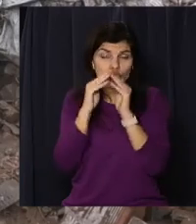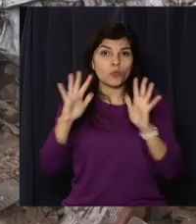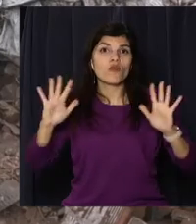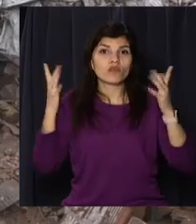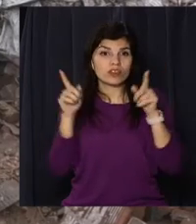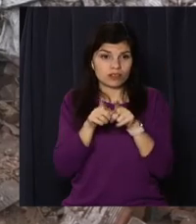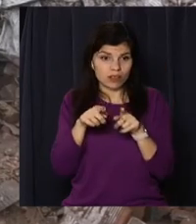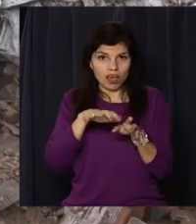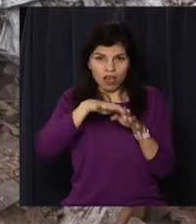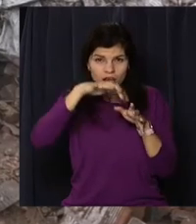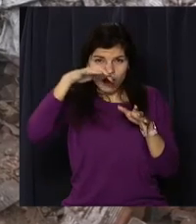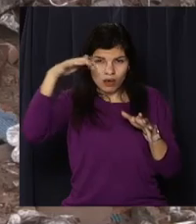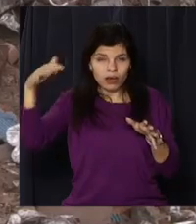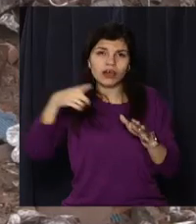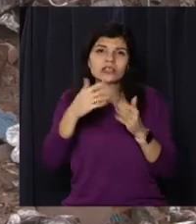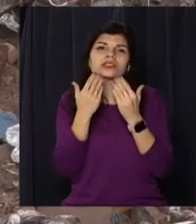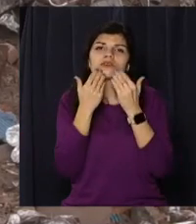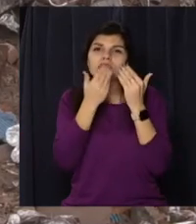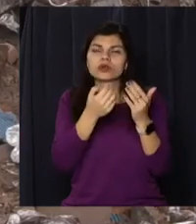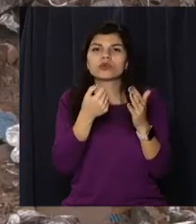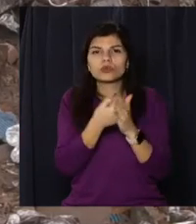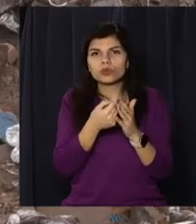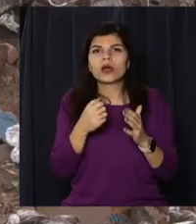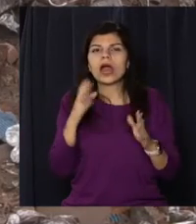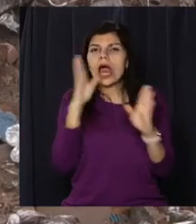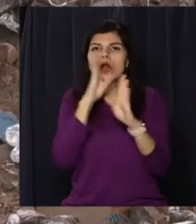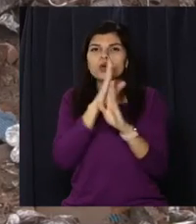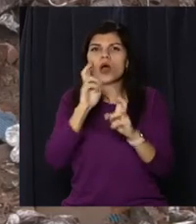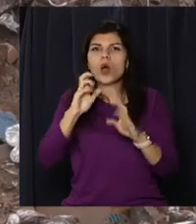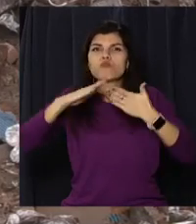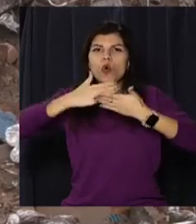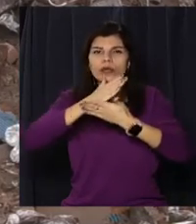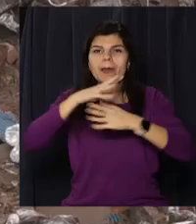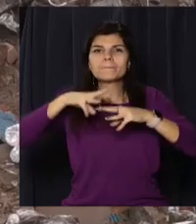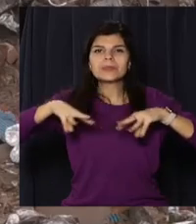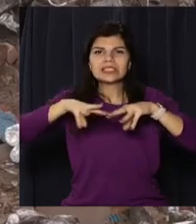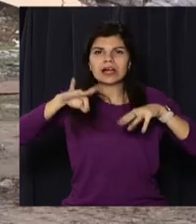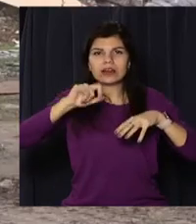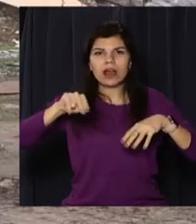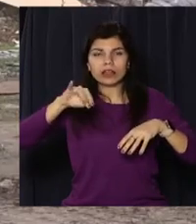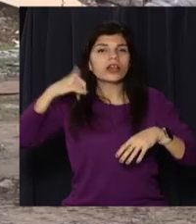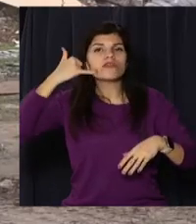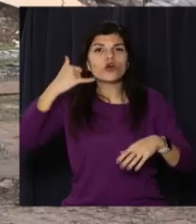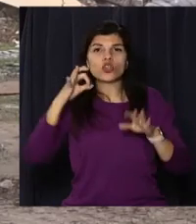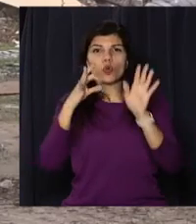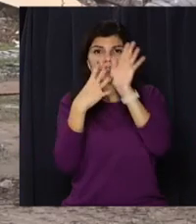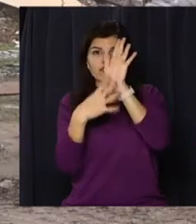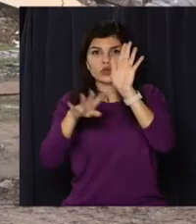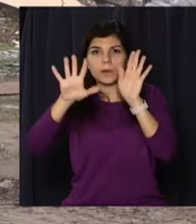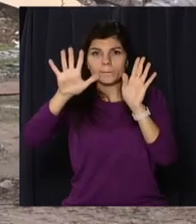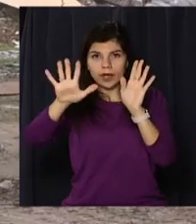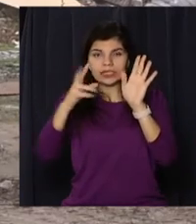утворилося стихійне захаращення, звертайтесь до Департаменту екологічної політики міськради Дніпра за телефоном